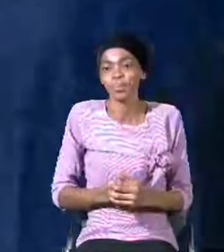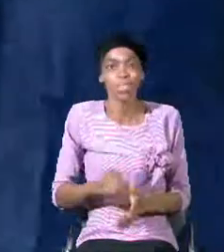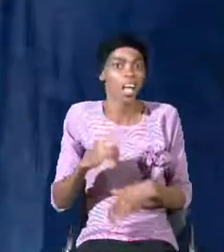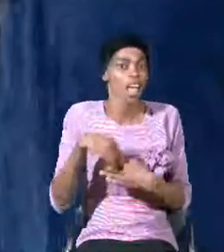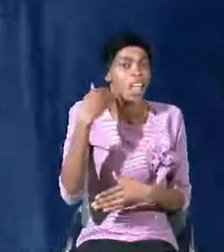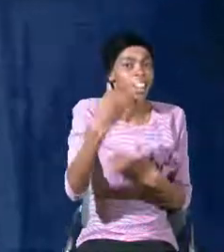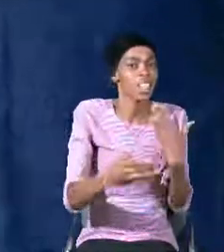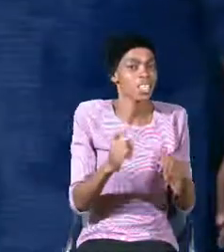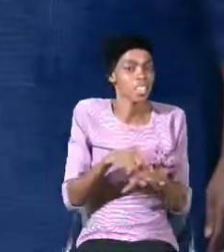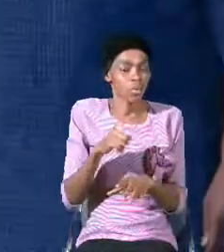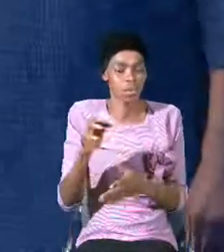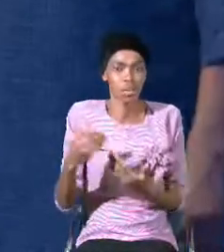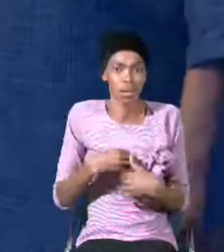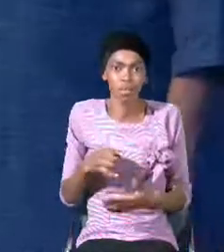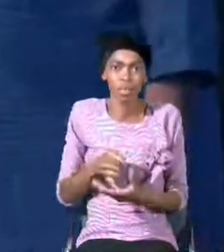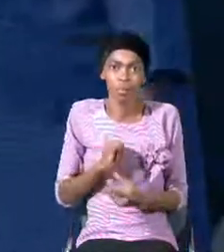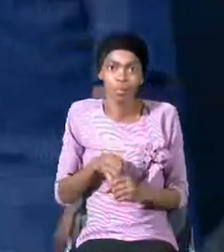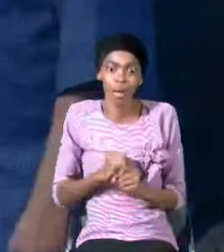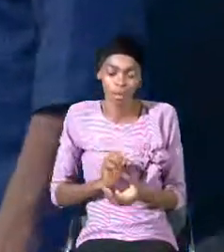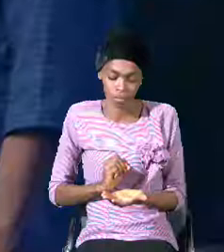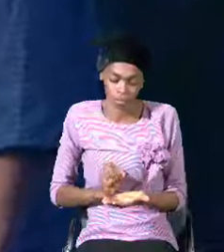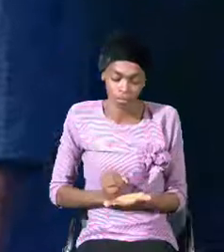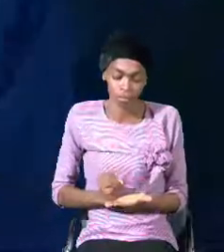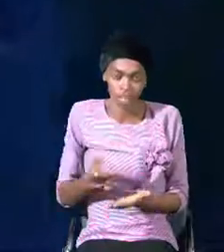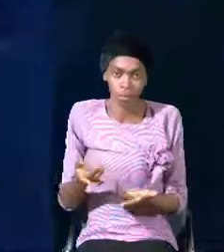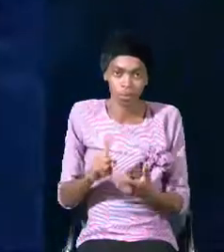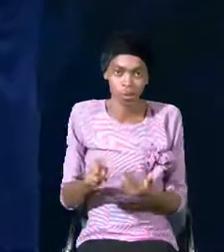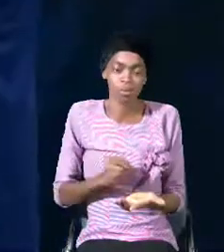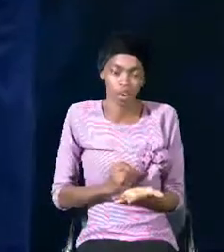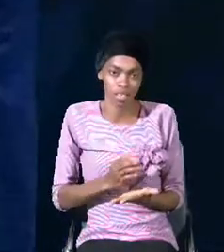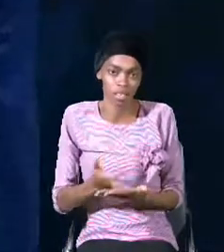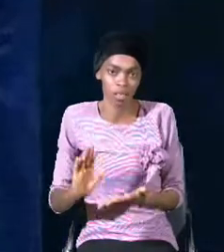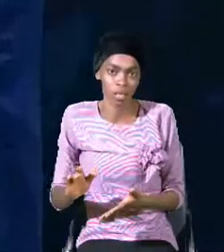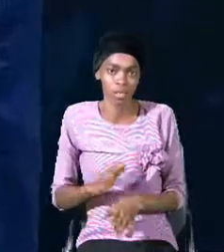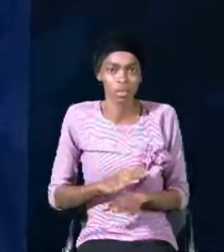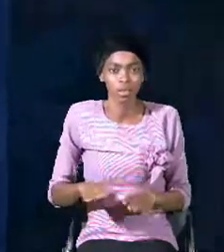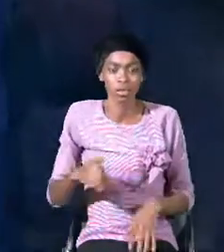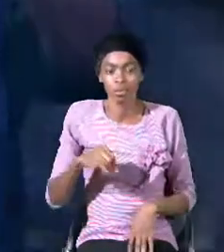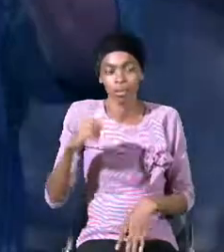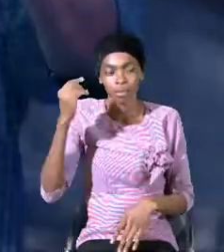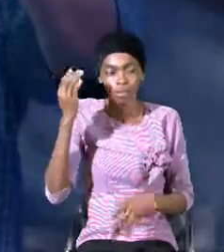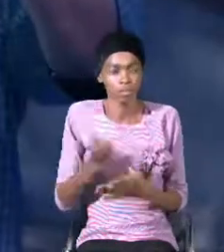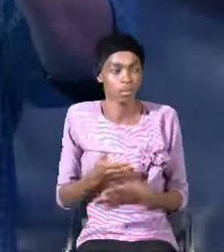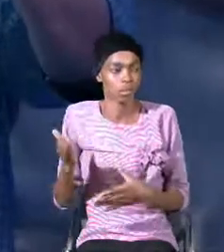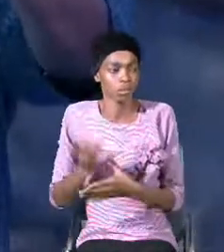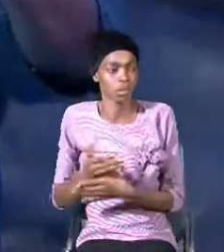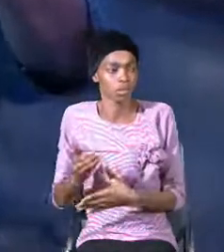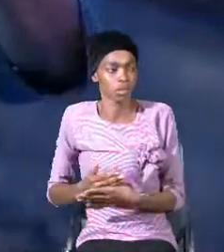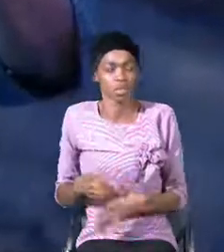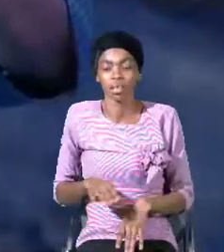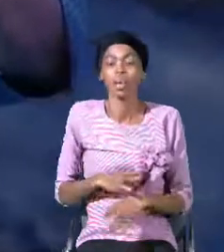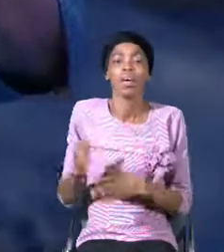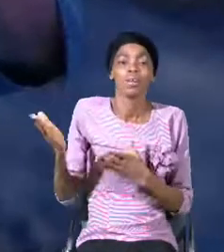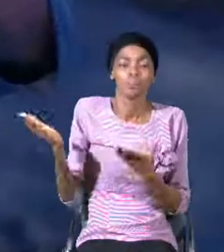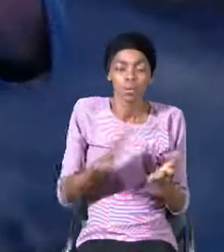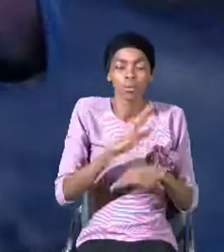La prochaine fois que tu tiendras un bic et tu veux écrire quelque chose, ne sois pas absent d'esprit. Implique ton